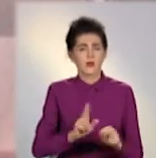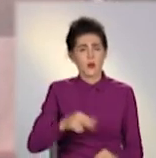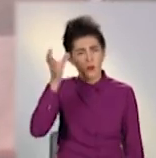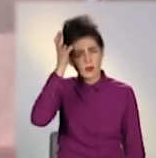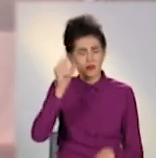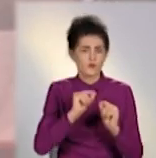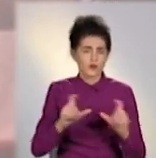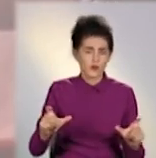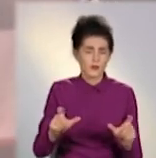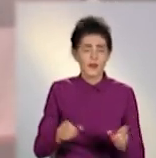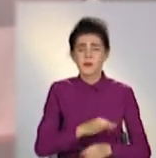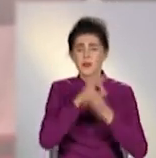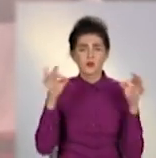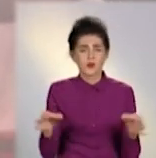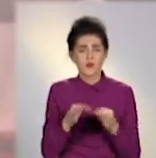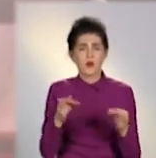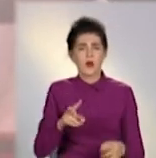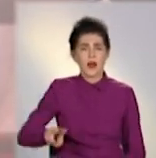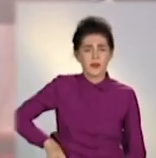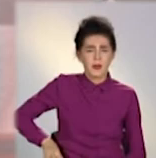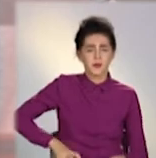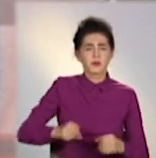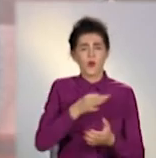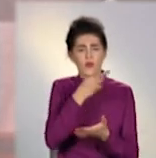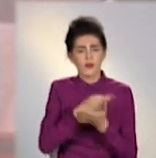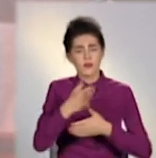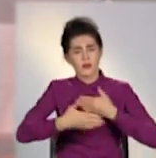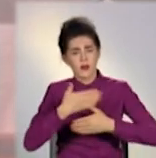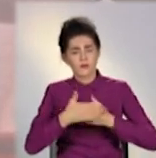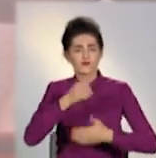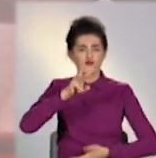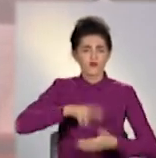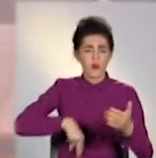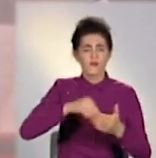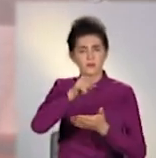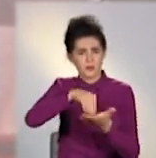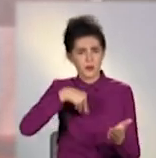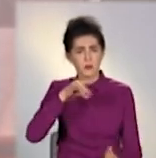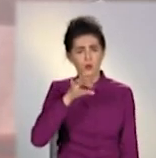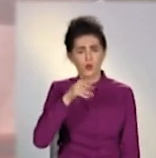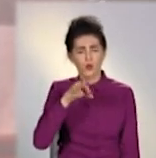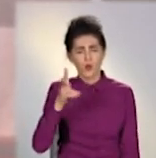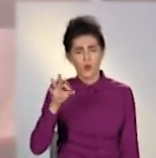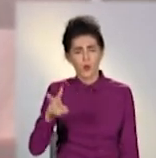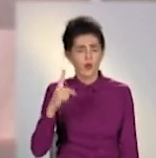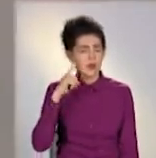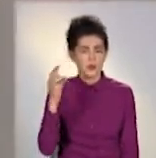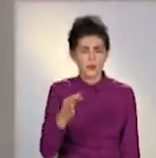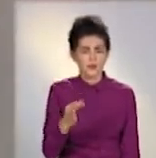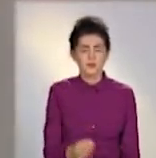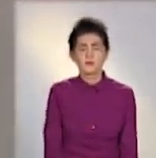освіти. Ніякої адміністративної відповідальності, штрафів, протоколів чи чогось не